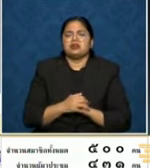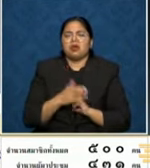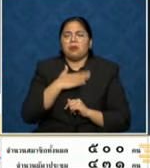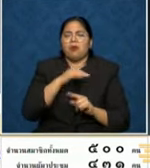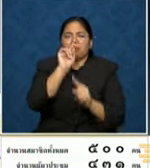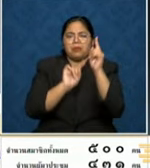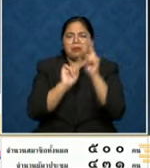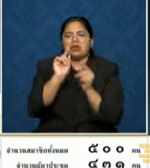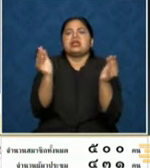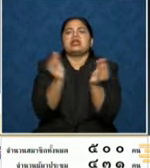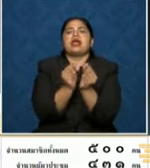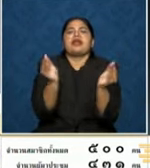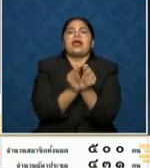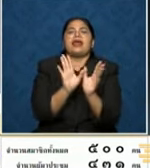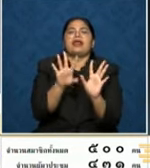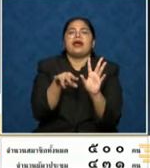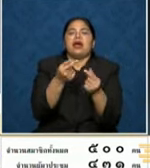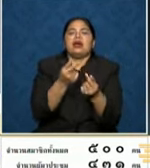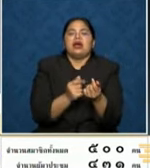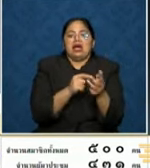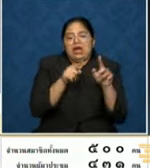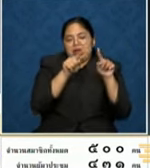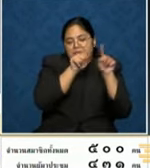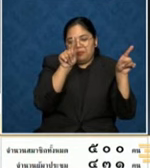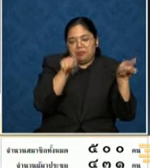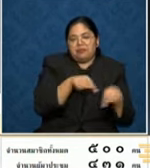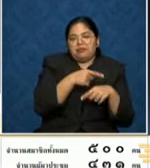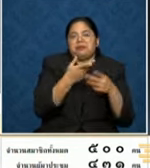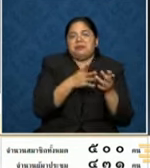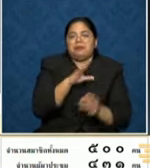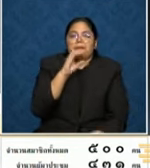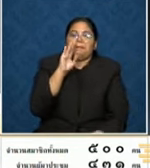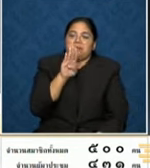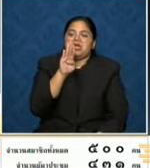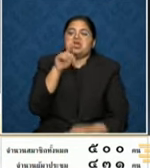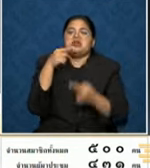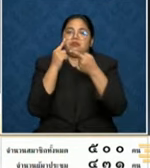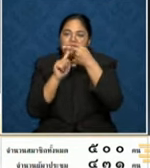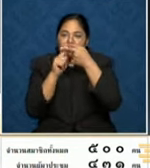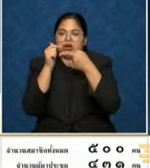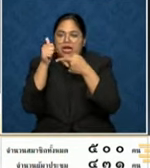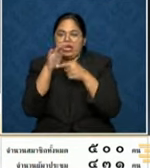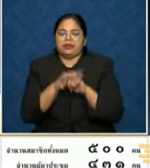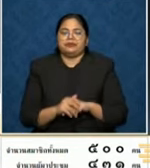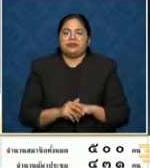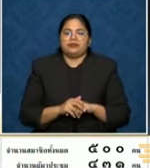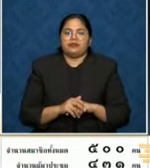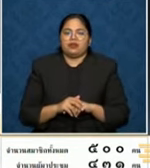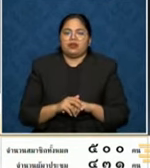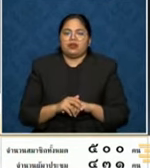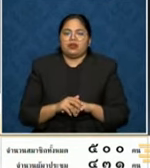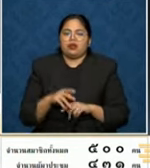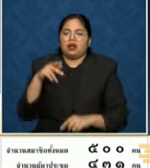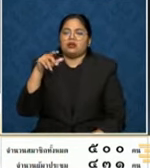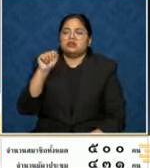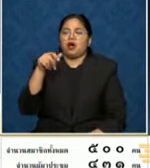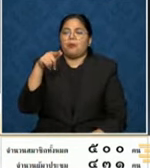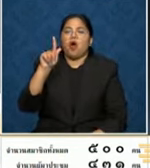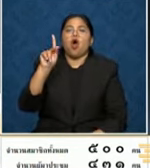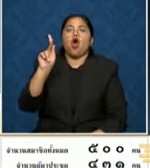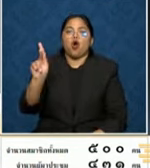เมินในเรื่องนี้นะครับในส่วนของโฉนดที่ถูกต้องให้เกรด B บวกได้ครับแต่ในออกโฉนดของสปก